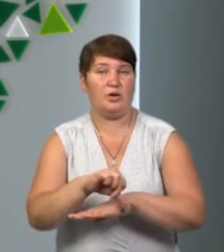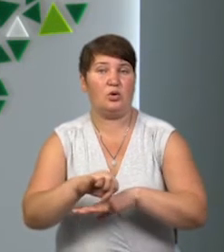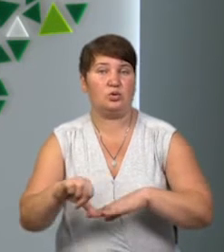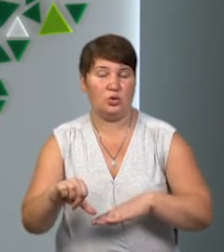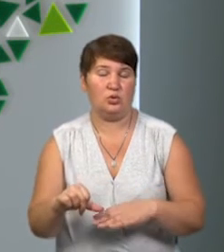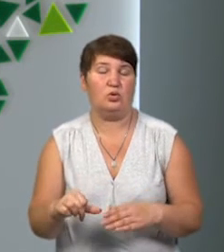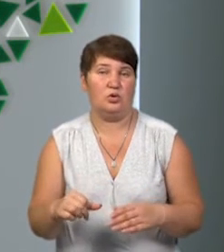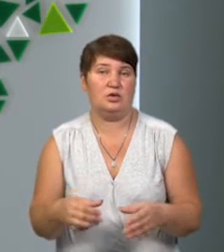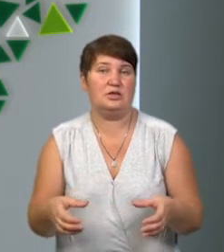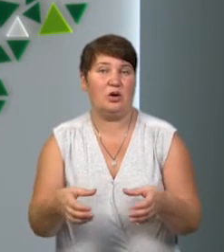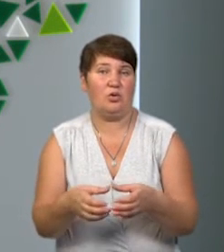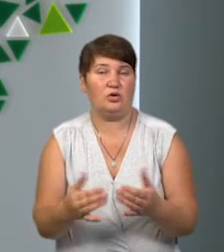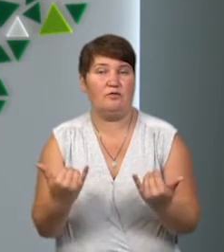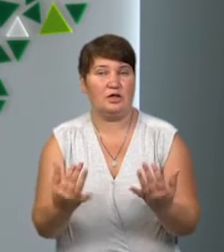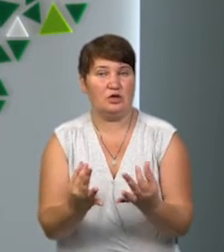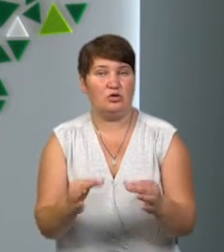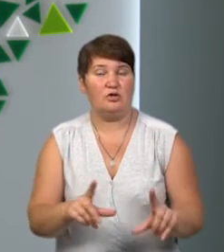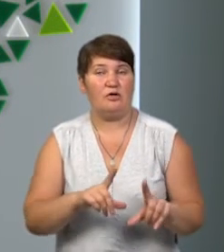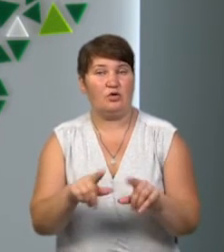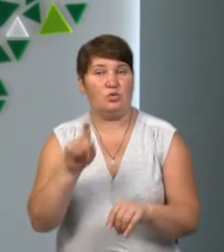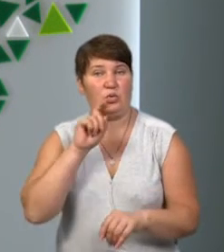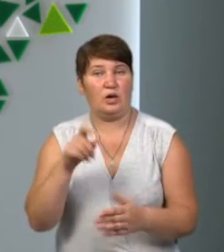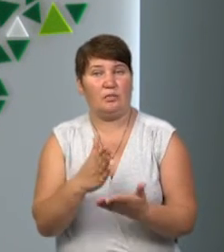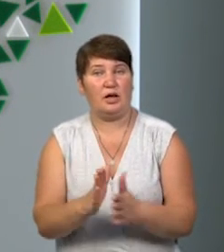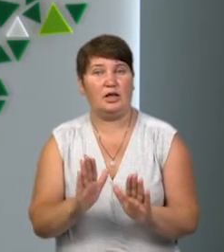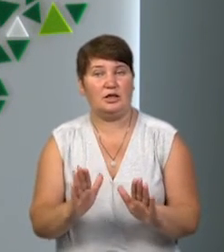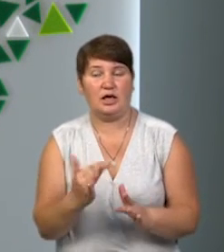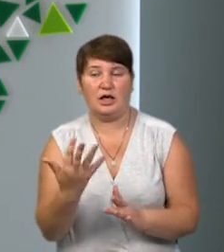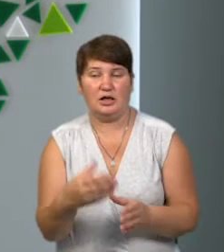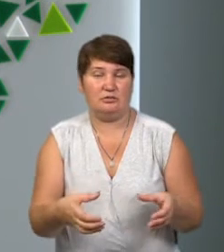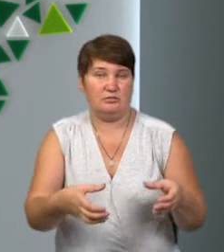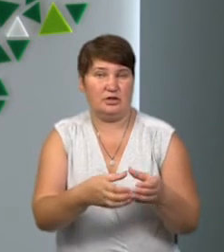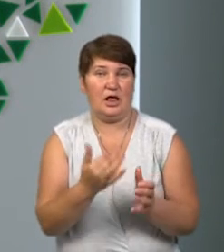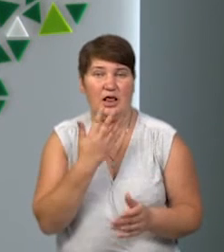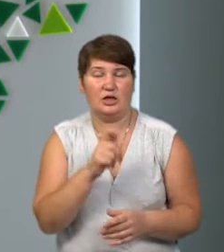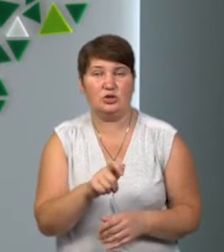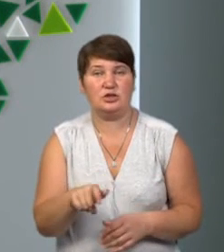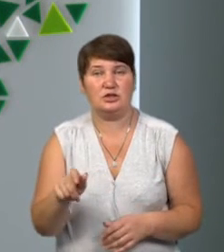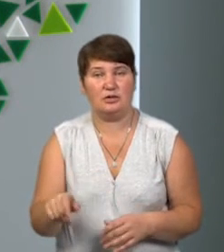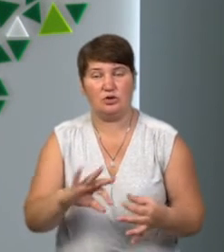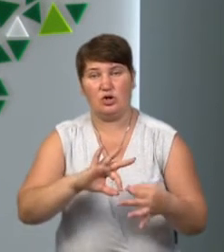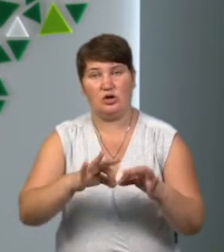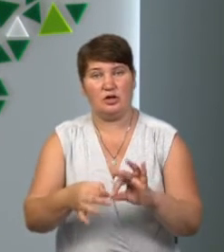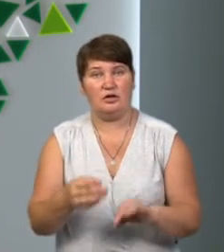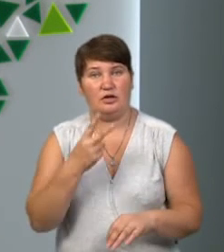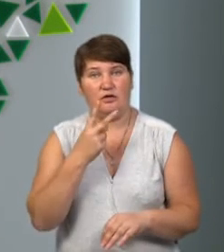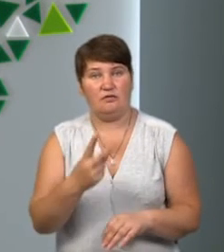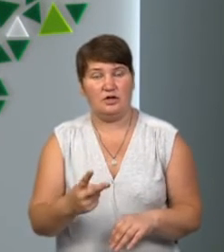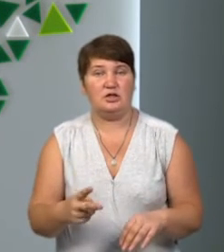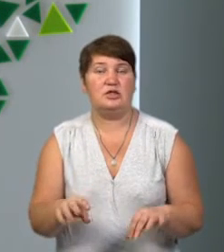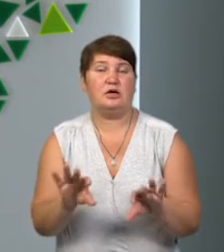загону. Віднині дозвіл на в'їзд в Україну матиме лише певна категорія іноземців. Докладніше дивіться у сюжеті